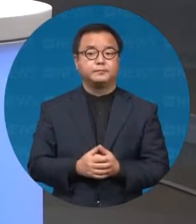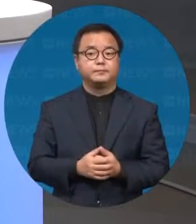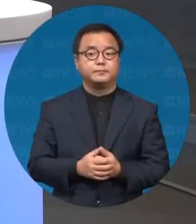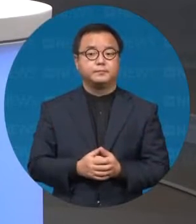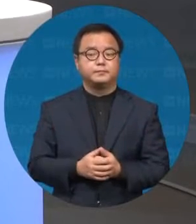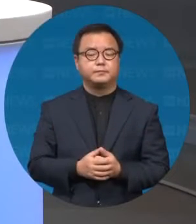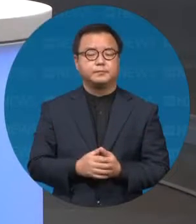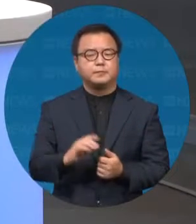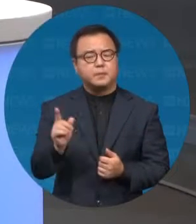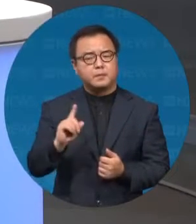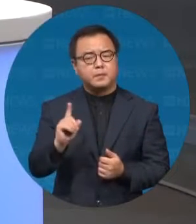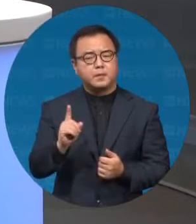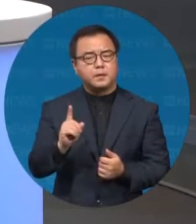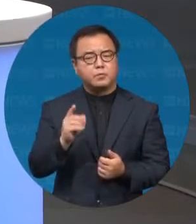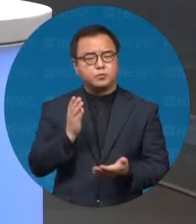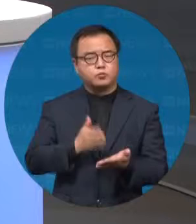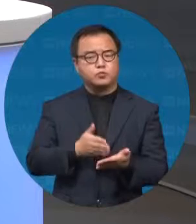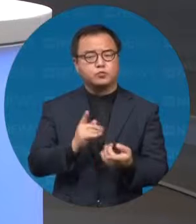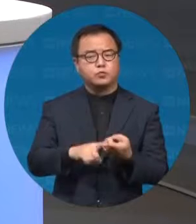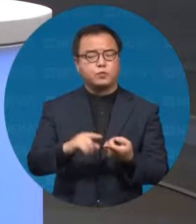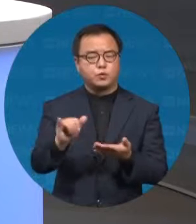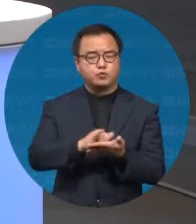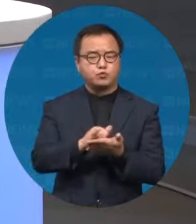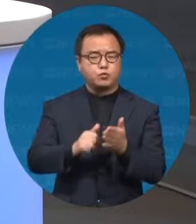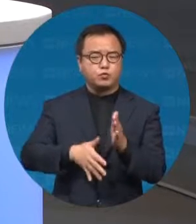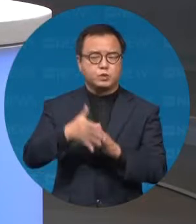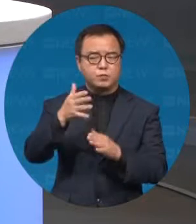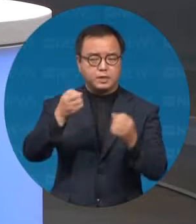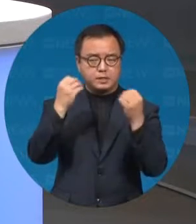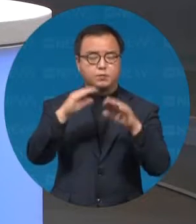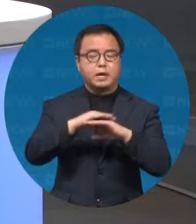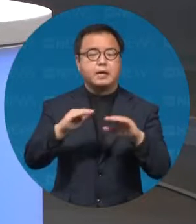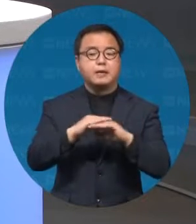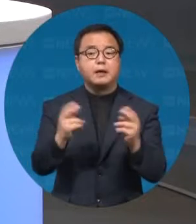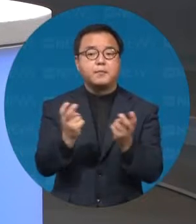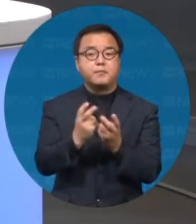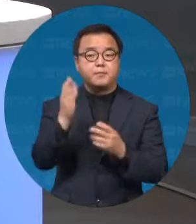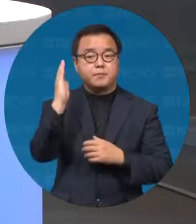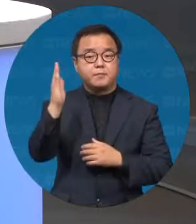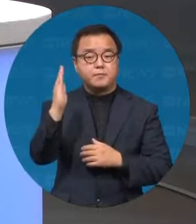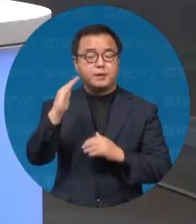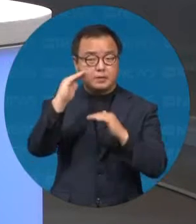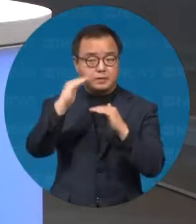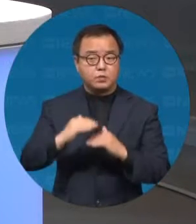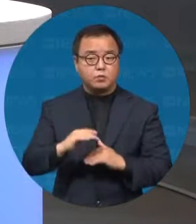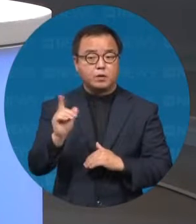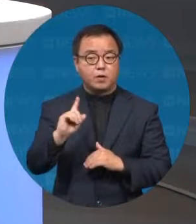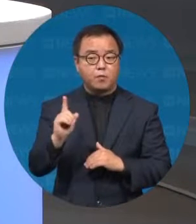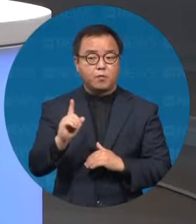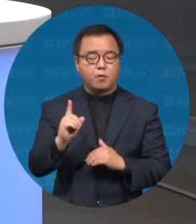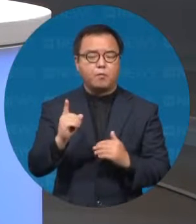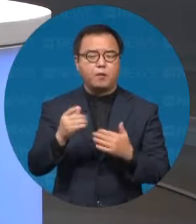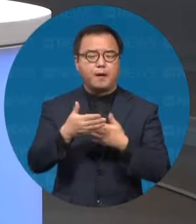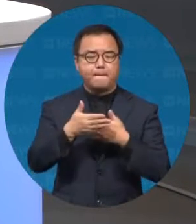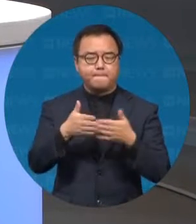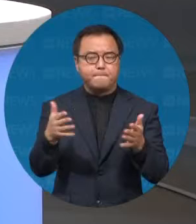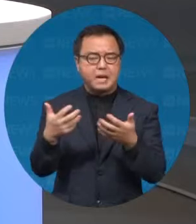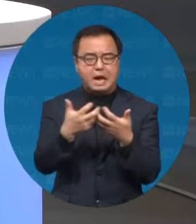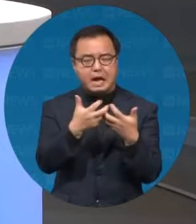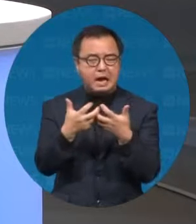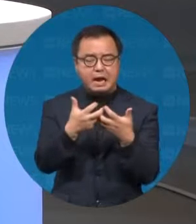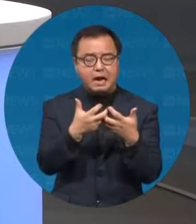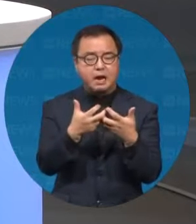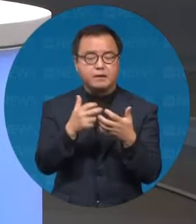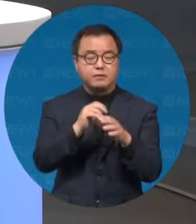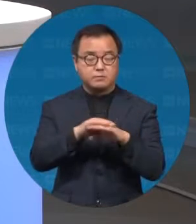자 뭐 말씀드린대로 뉴욕시가 새로운 대한 책을 제시했는데 그게 바로 내용이 학급 과밀 해소 입니다 자